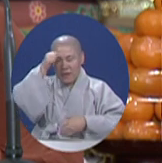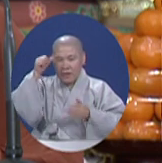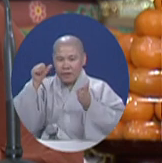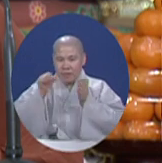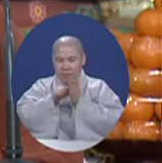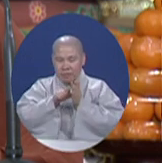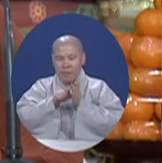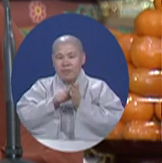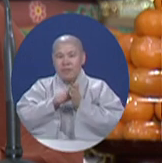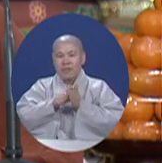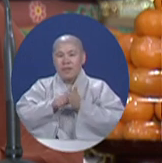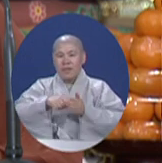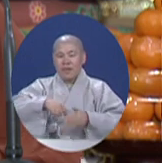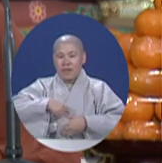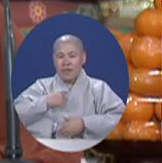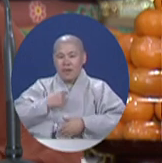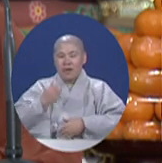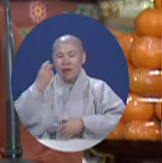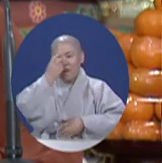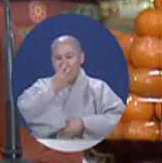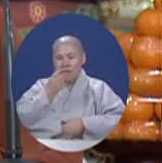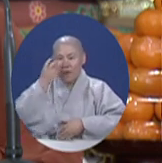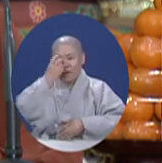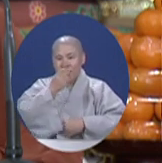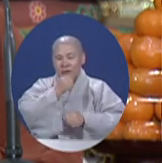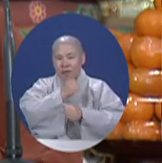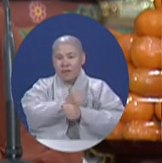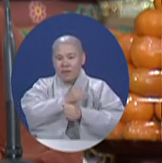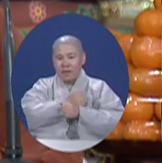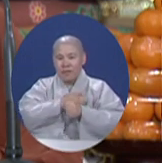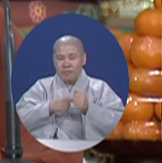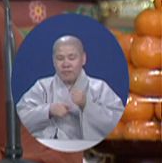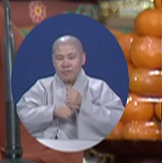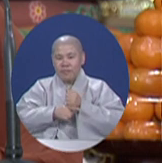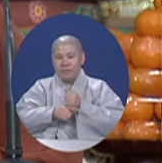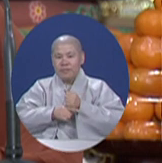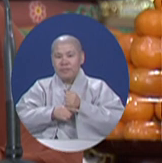인생을 자기가 관리하는 거예요.